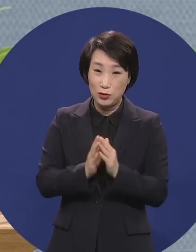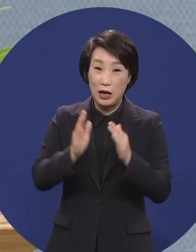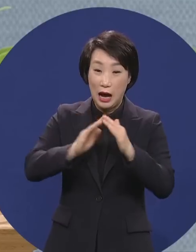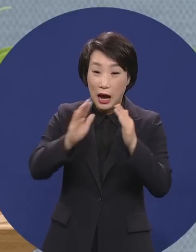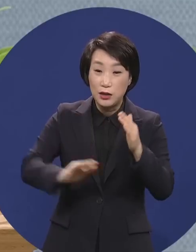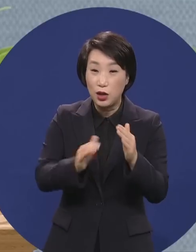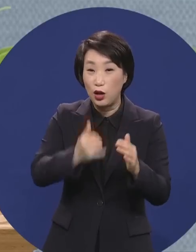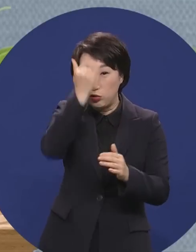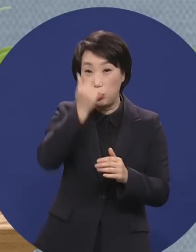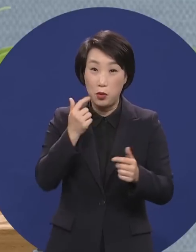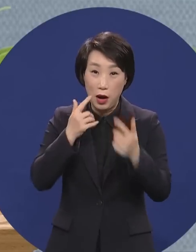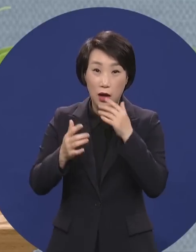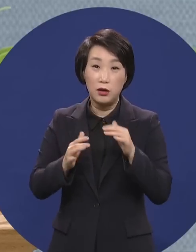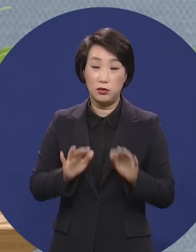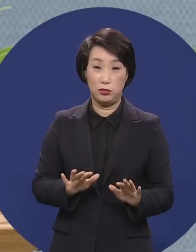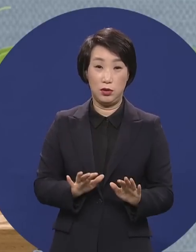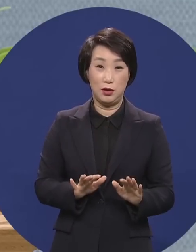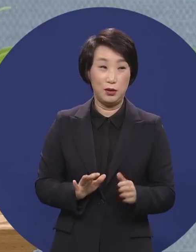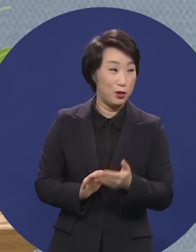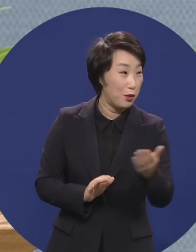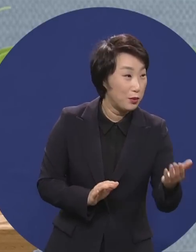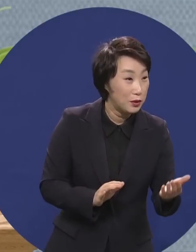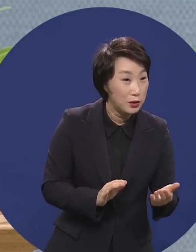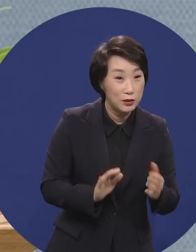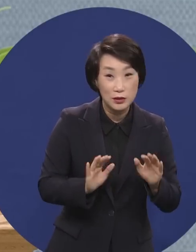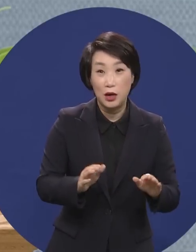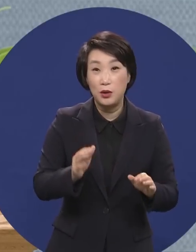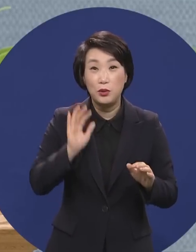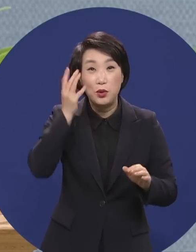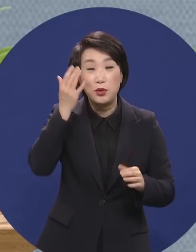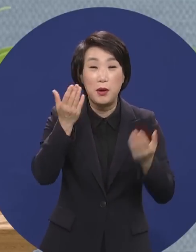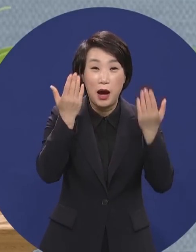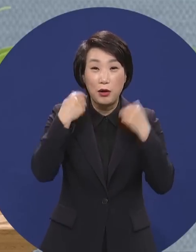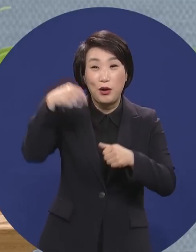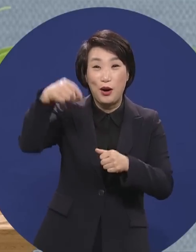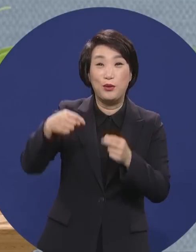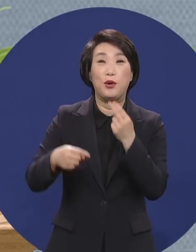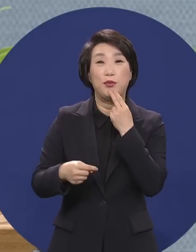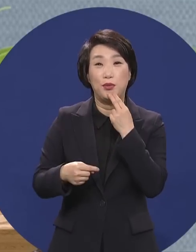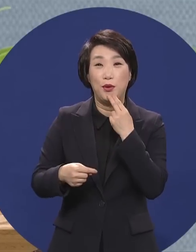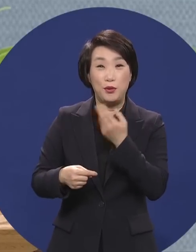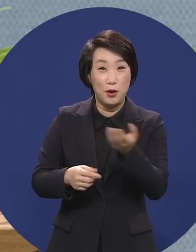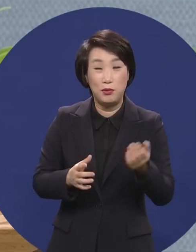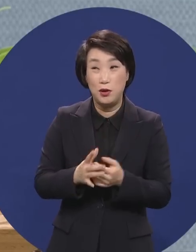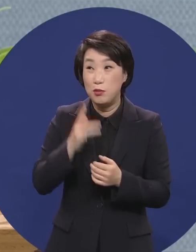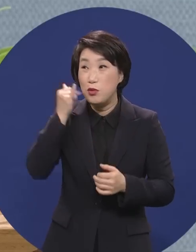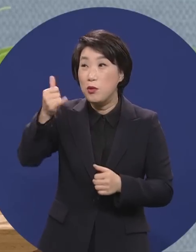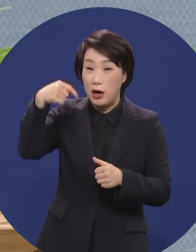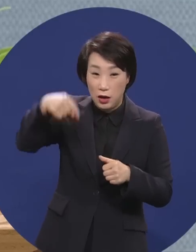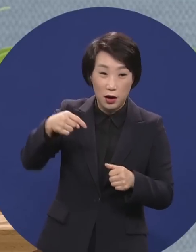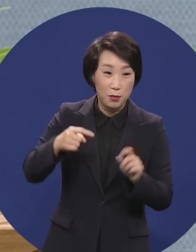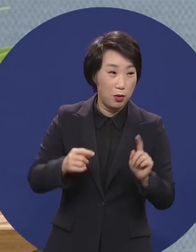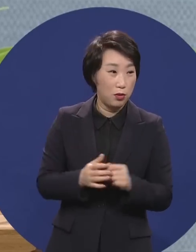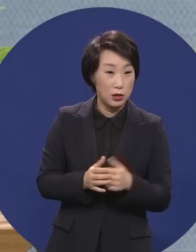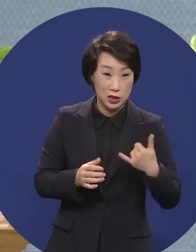가정도덕이 분명한데 지금은 학교에서 그런 것도 안 배워. 부모가 야단치면 경찰에 신고하면